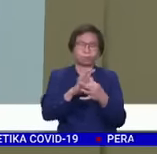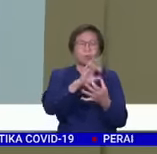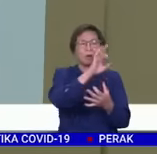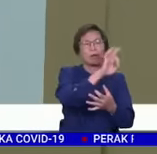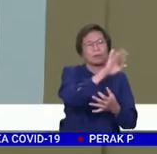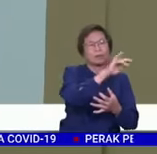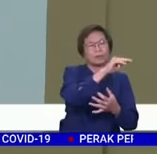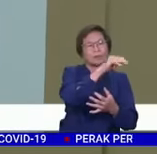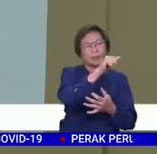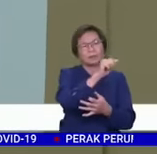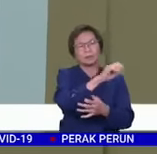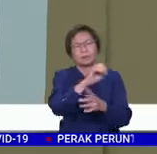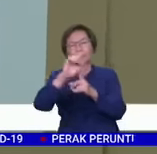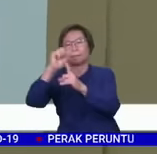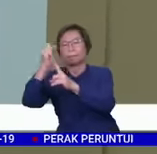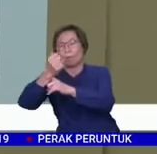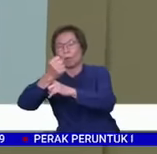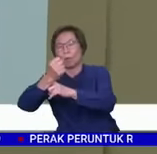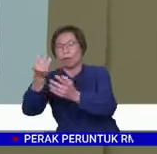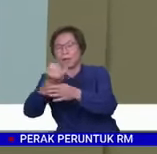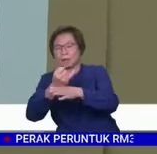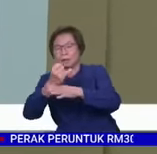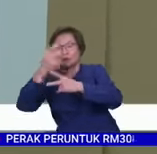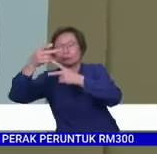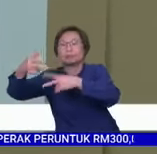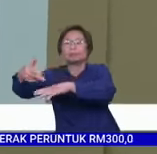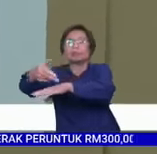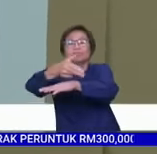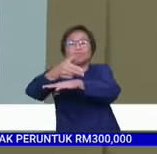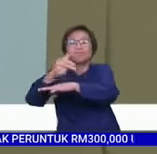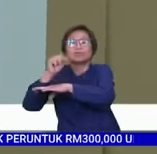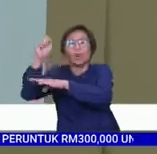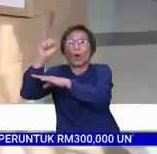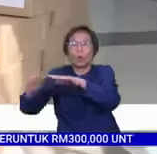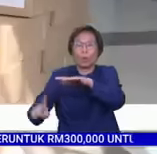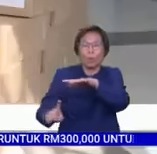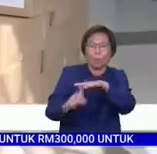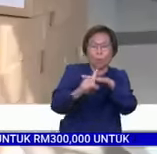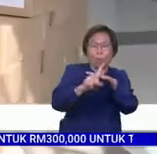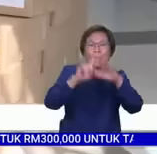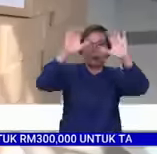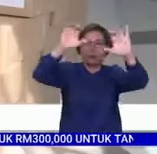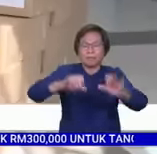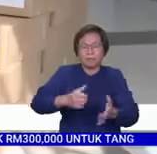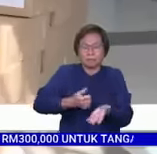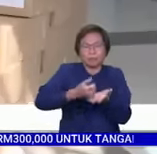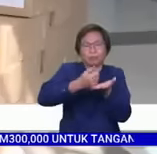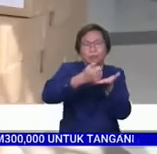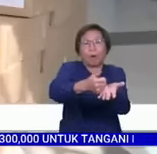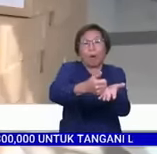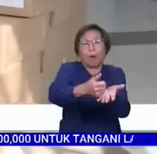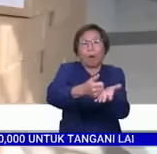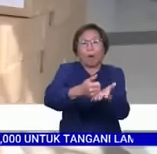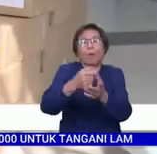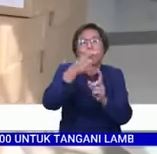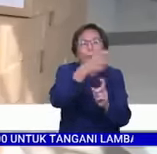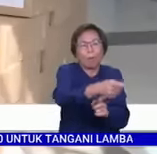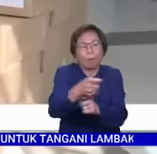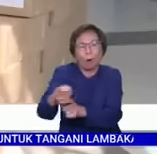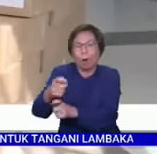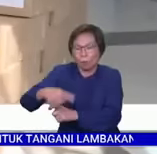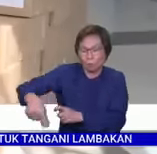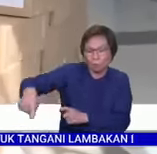antara finas dan juga persatuan industri kreatif Sabah dalam mewujudkan medium penyaluran sumbangan dan juga kepada pihak